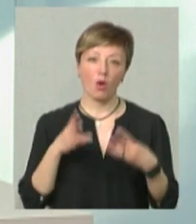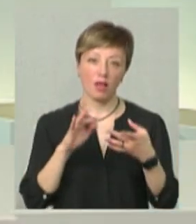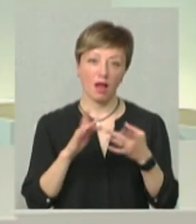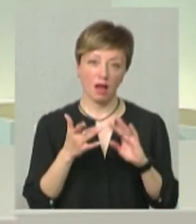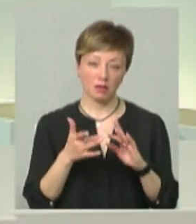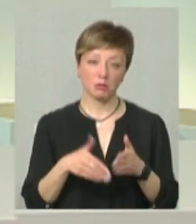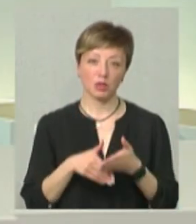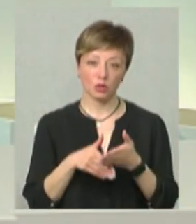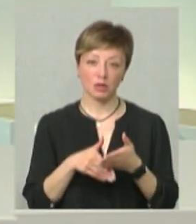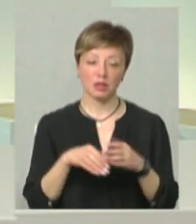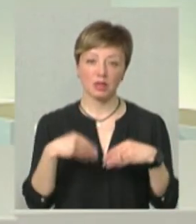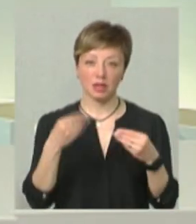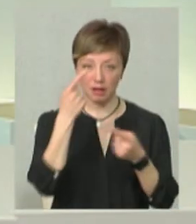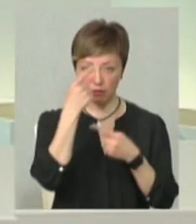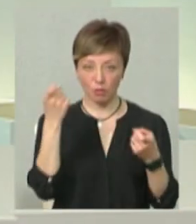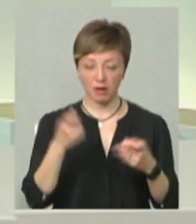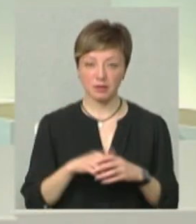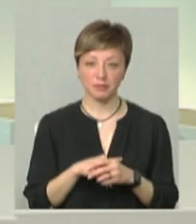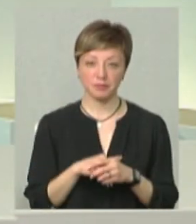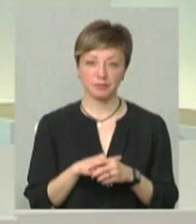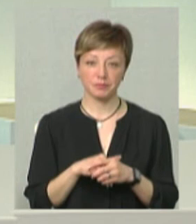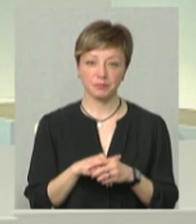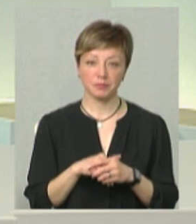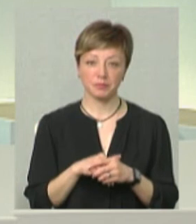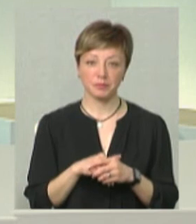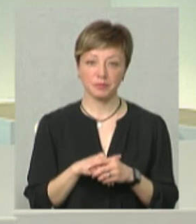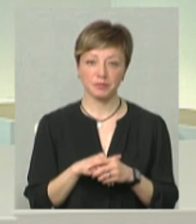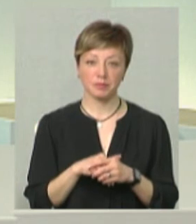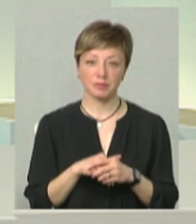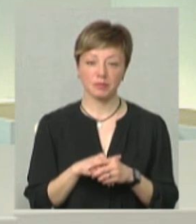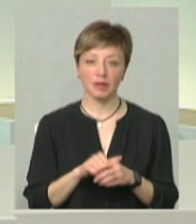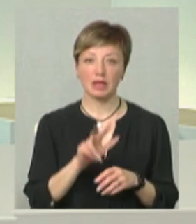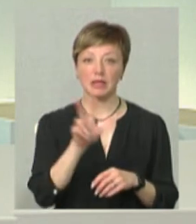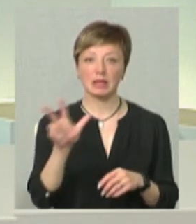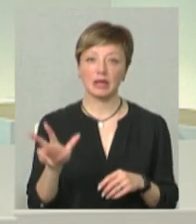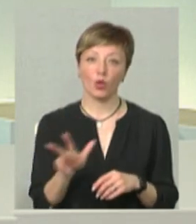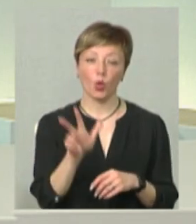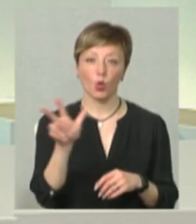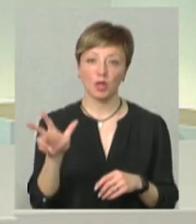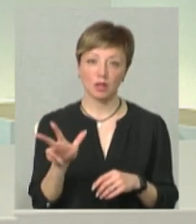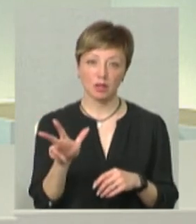Онлайн-методики надання інформації. Угу. Це 3 години